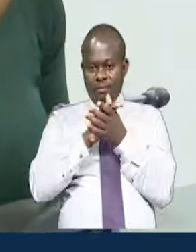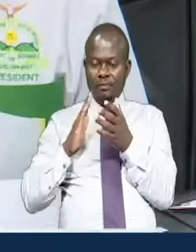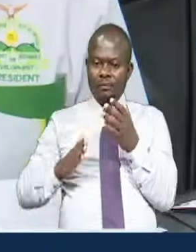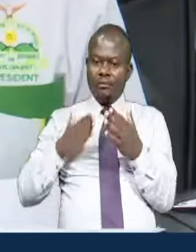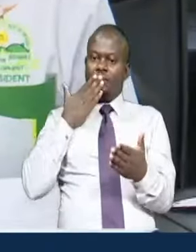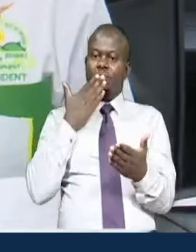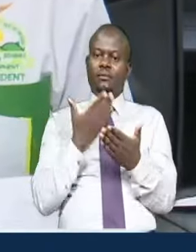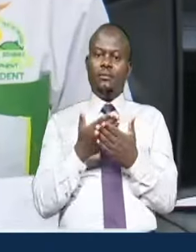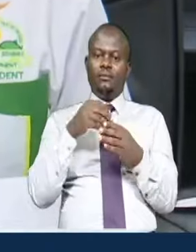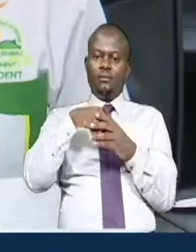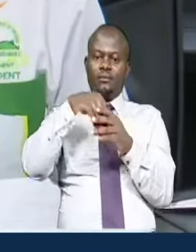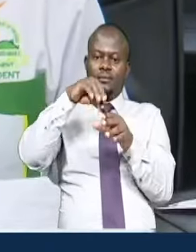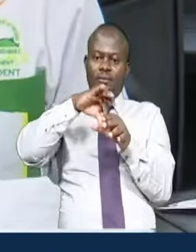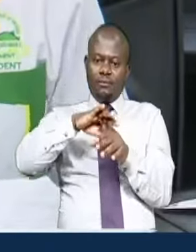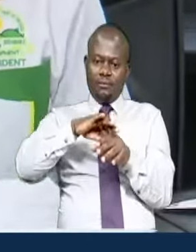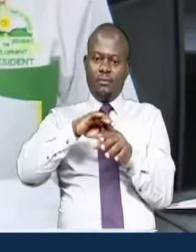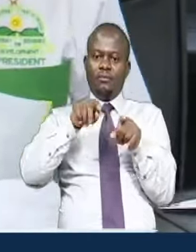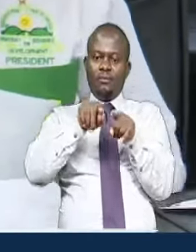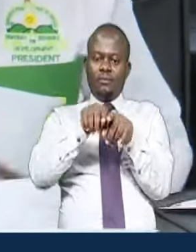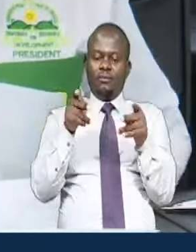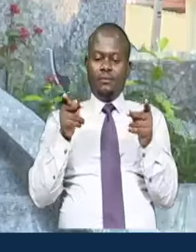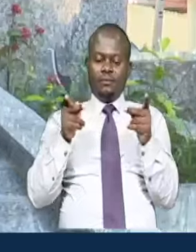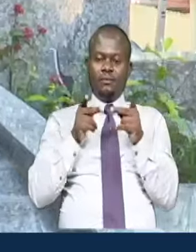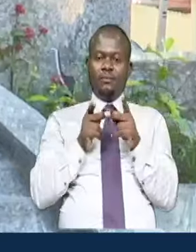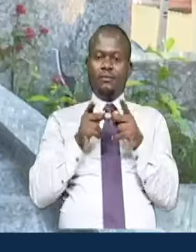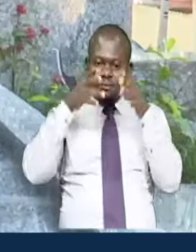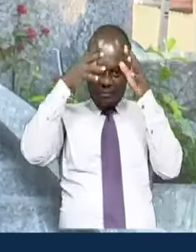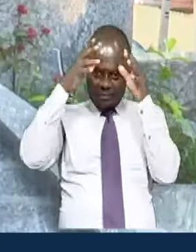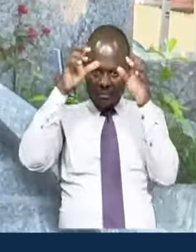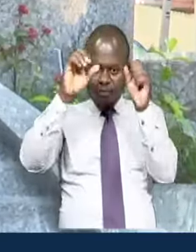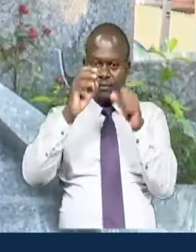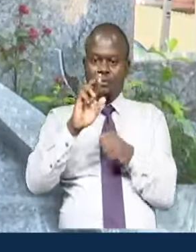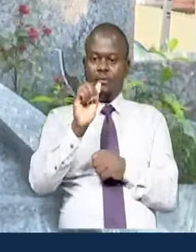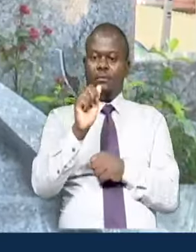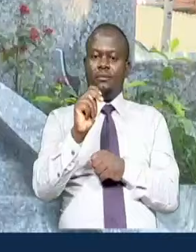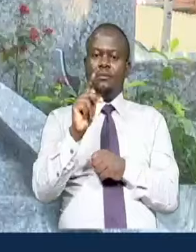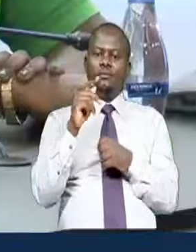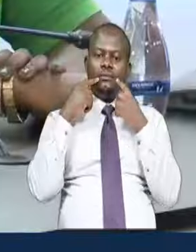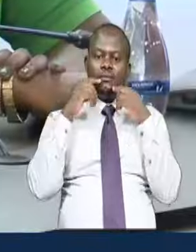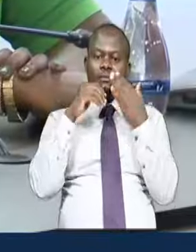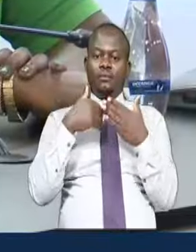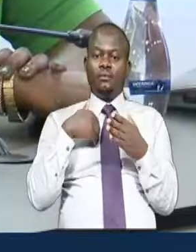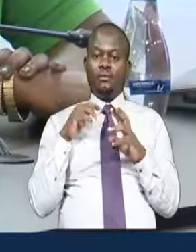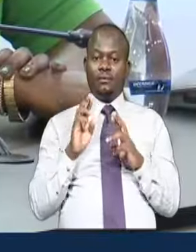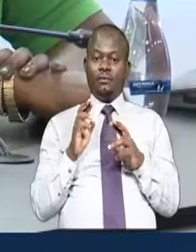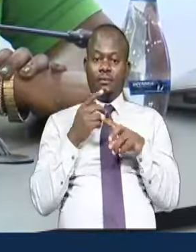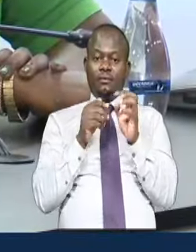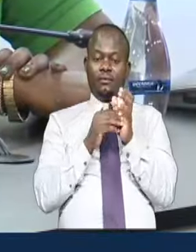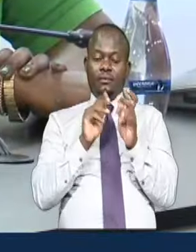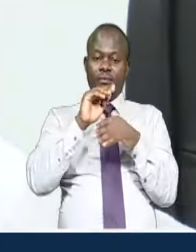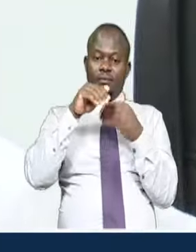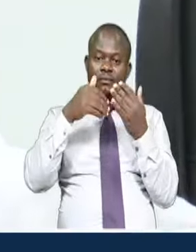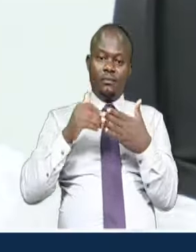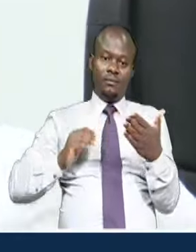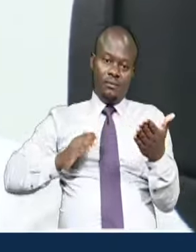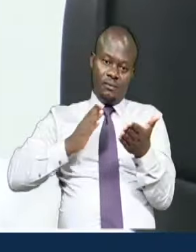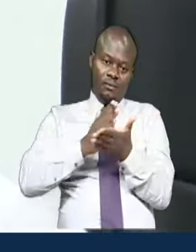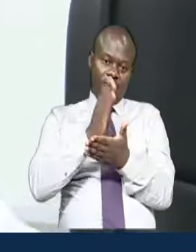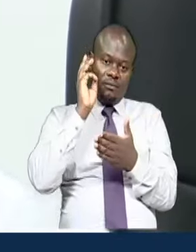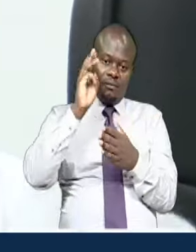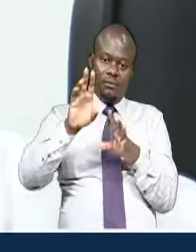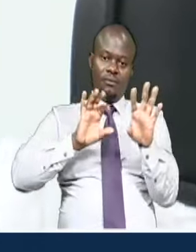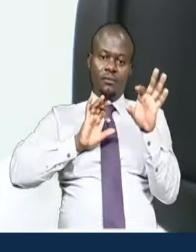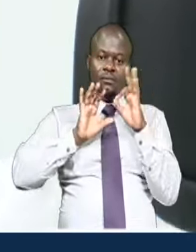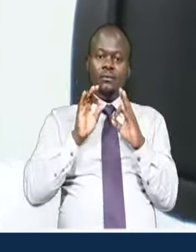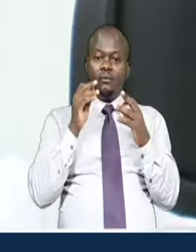matora. Nk'umukandida ku mwanya w'umukuru w'igihugu, Frank Habineza avuga ko afite icyizere kandi ko abaturage bafite uburenganzira bwo kuzahitamo